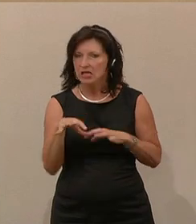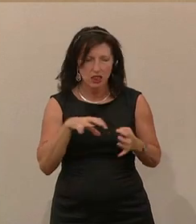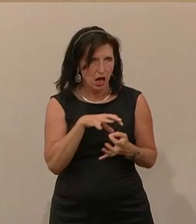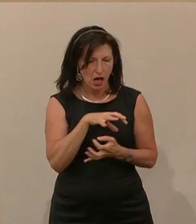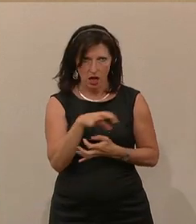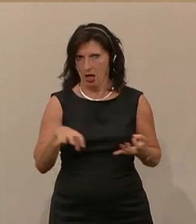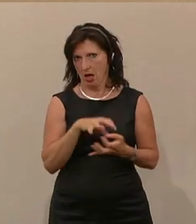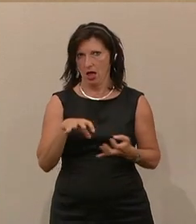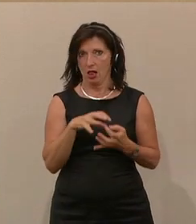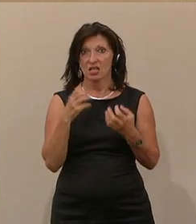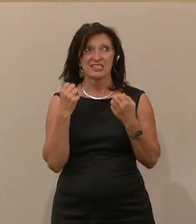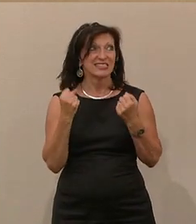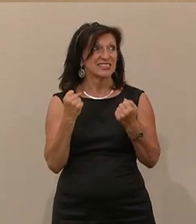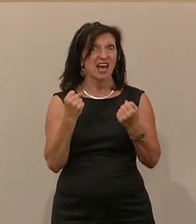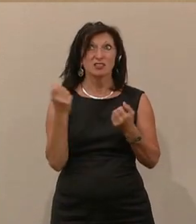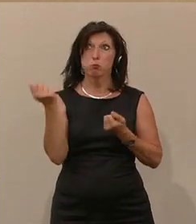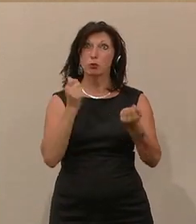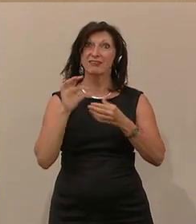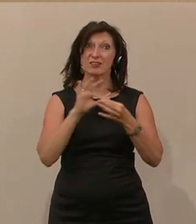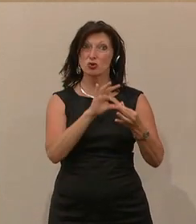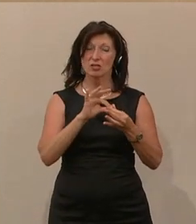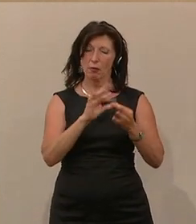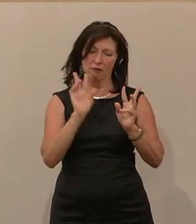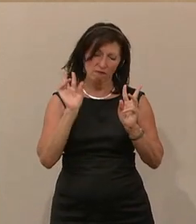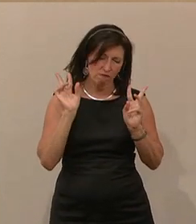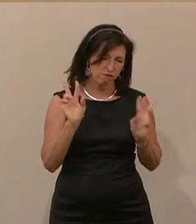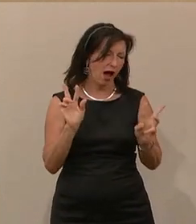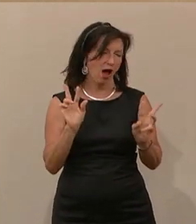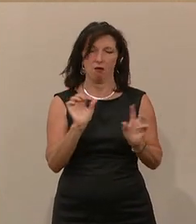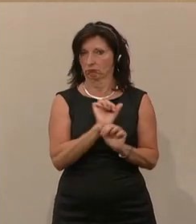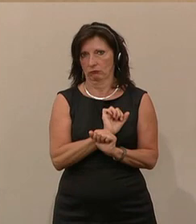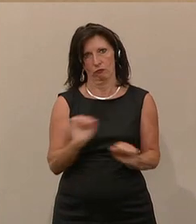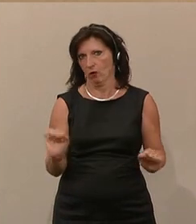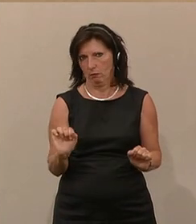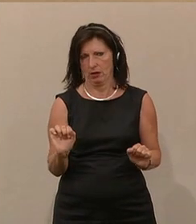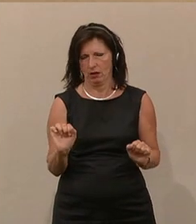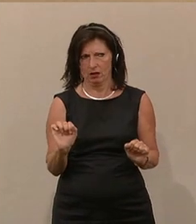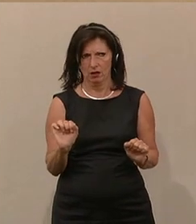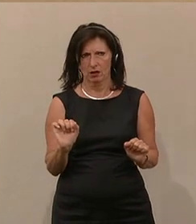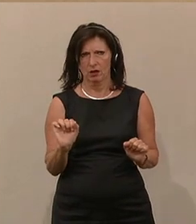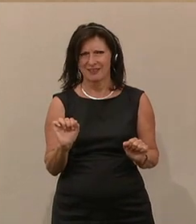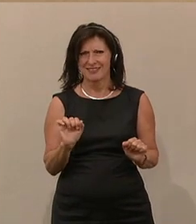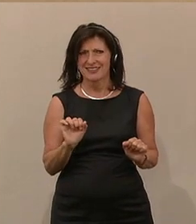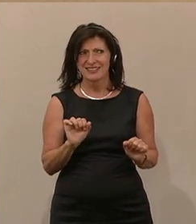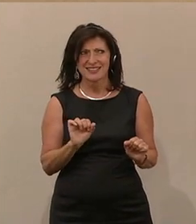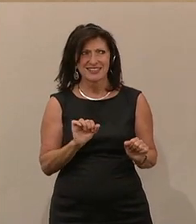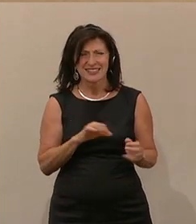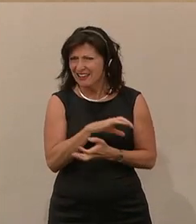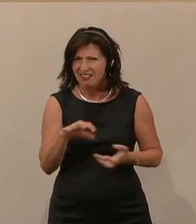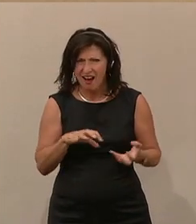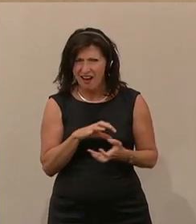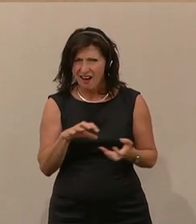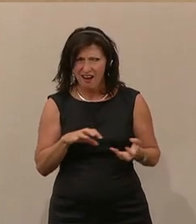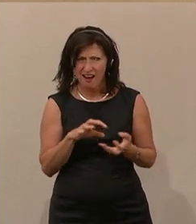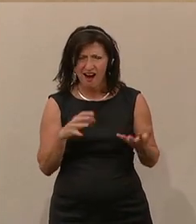sicherheitspolitisches die sata das gesamte ausmaß des skandals wird mit jeder